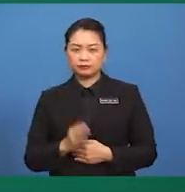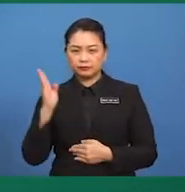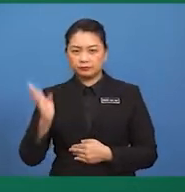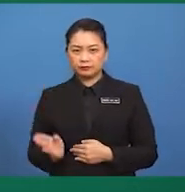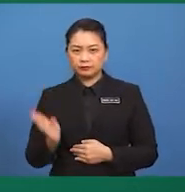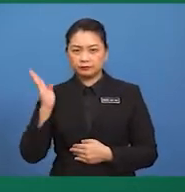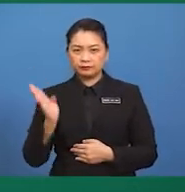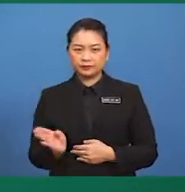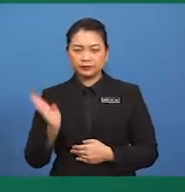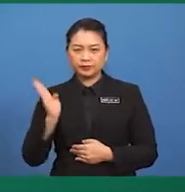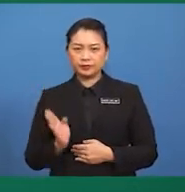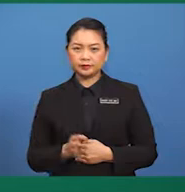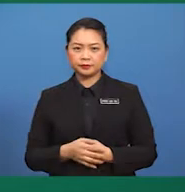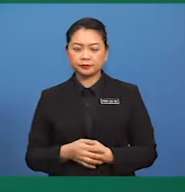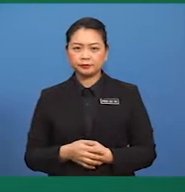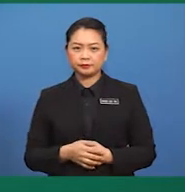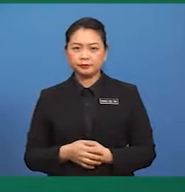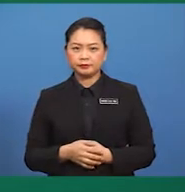RM73,400. Kita dapat